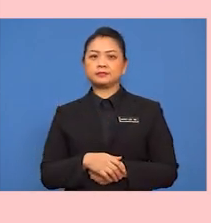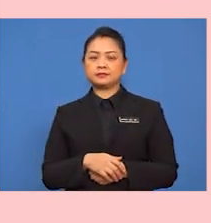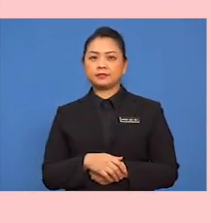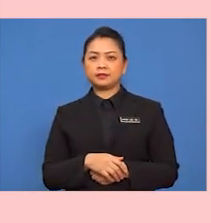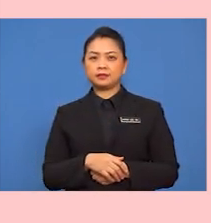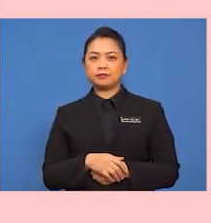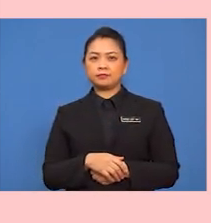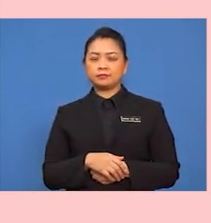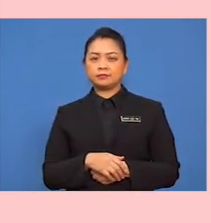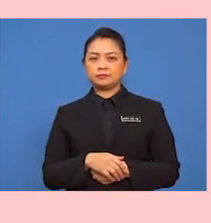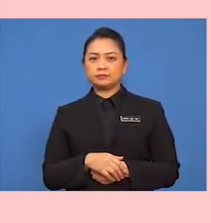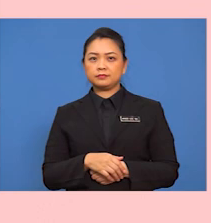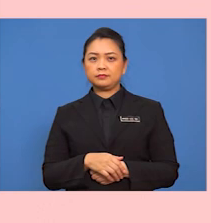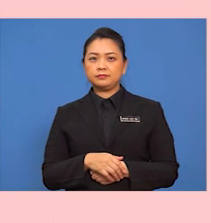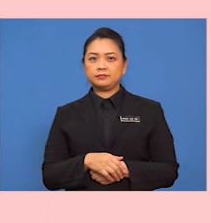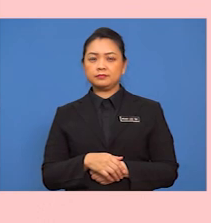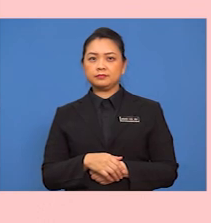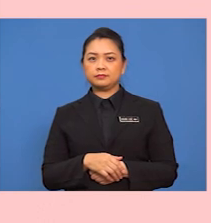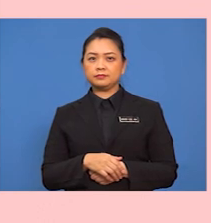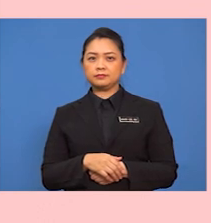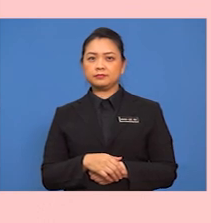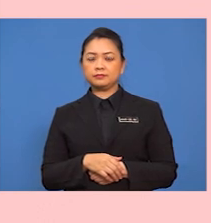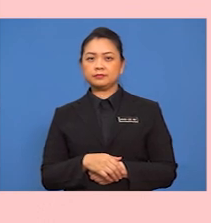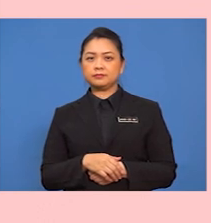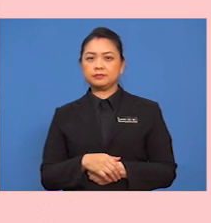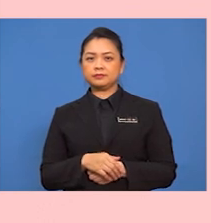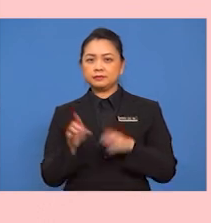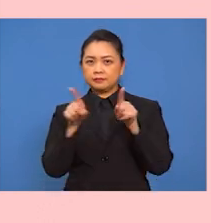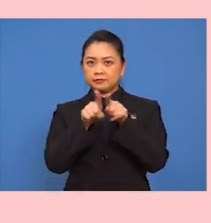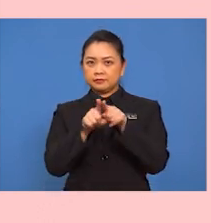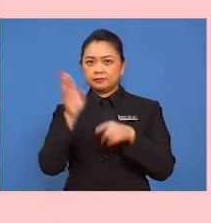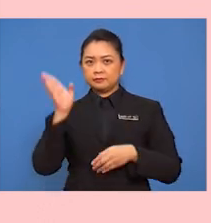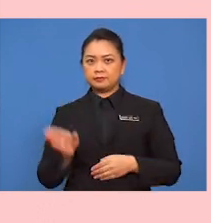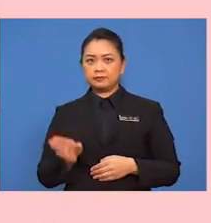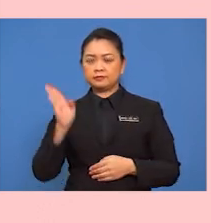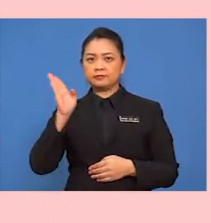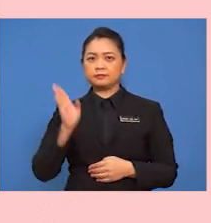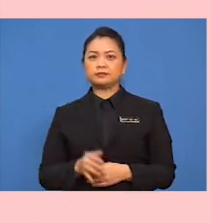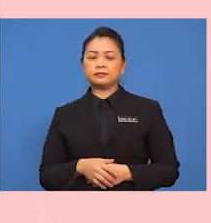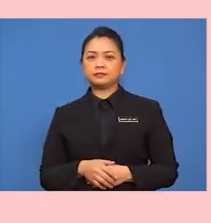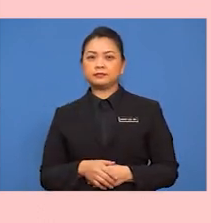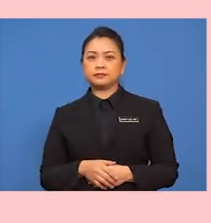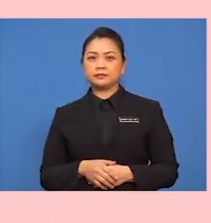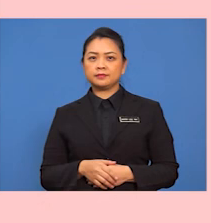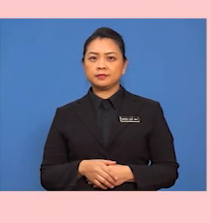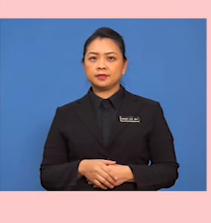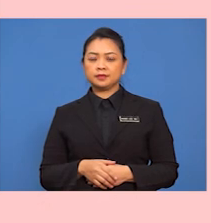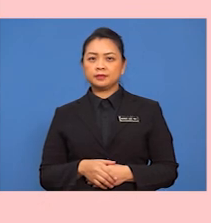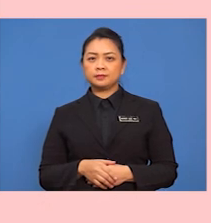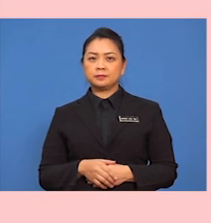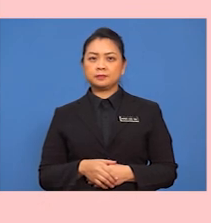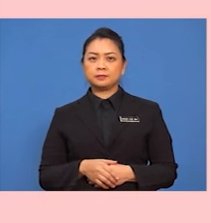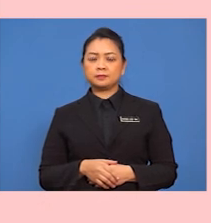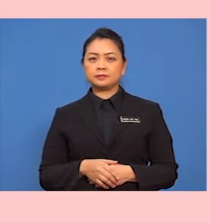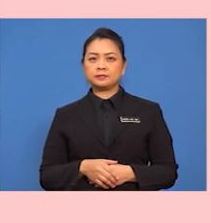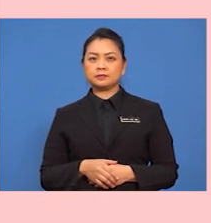matriks lajo di sebelah kanan matriks 2 darab 2. Untuk